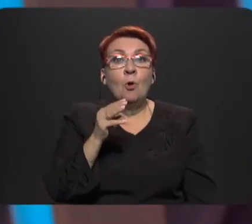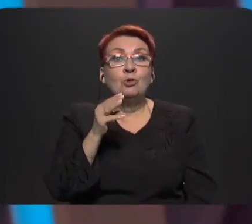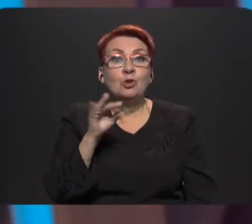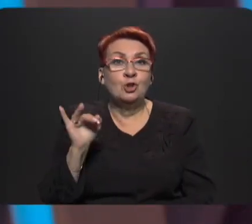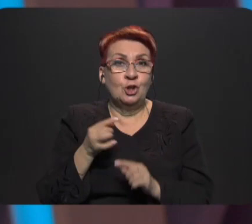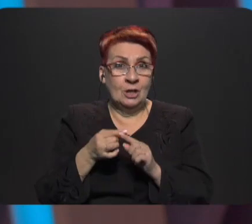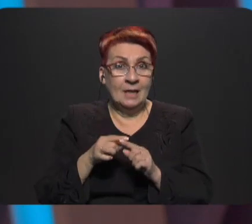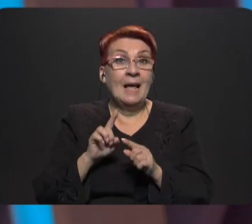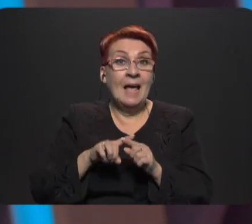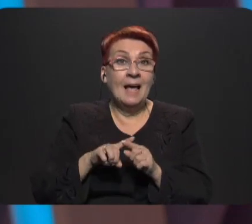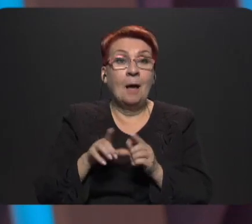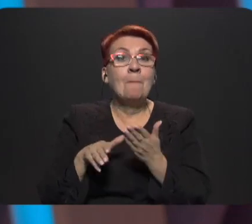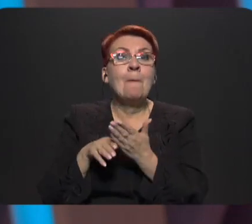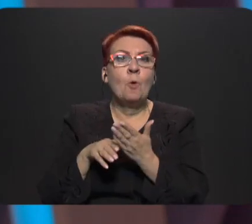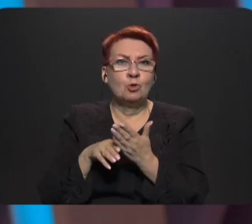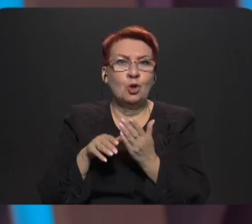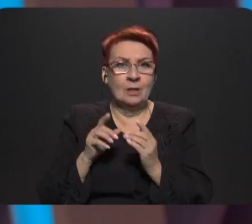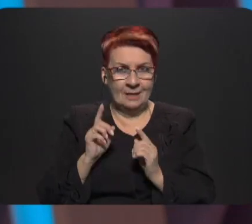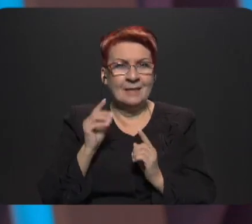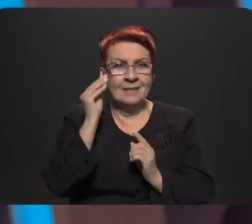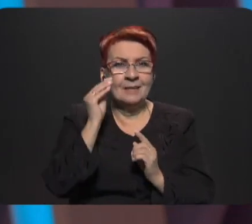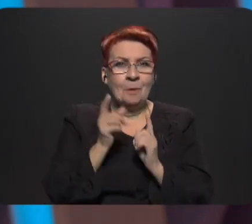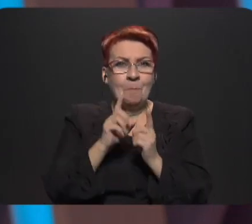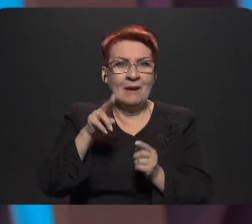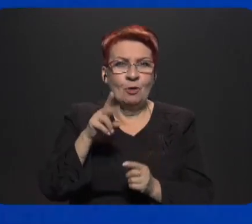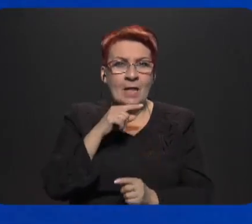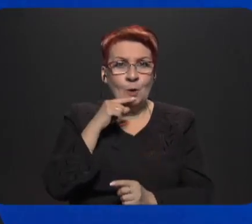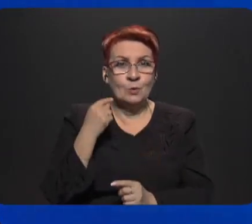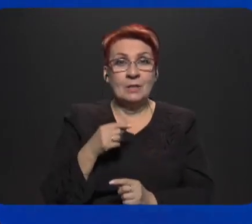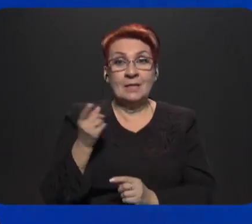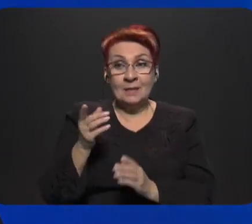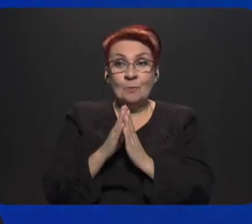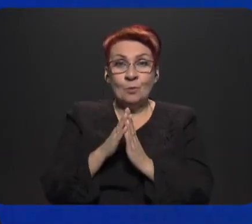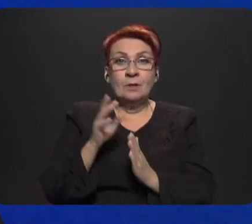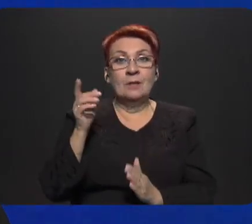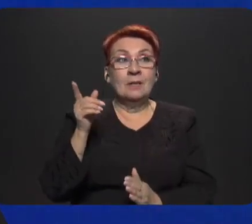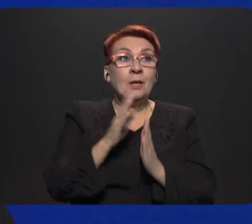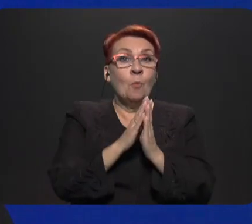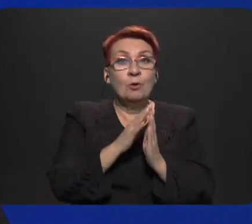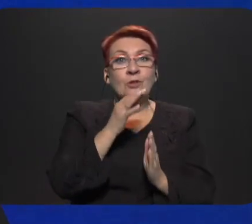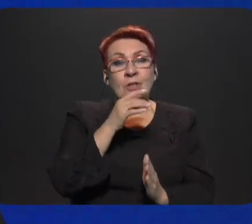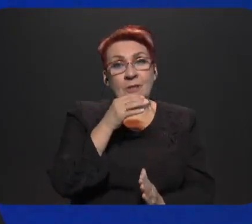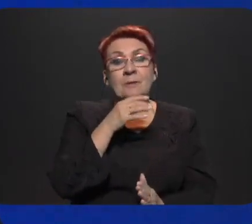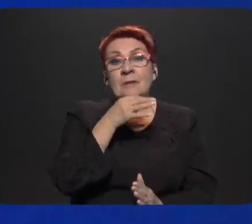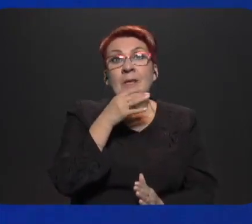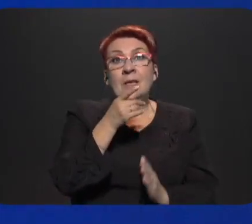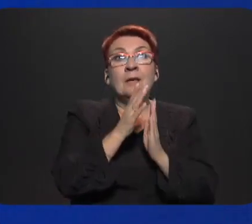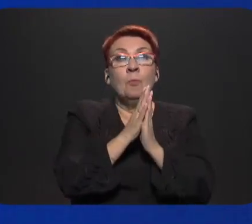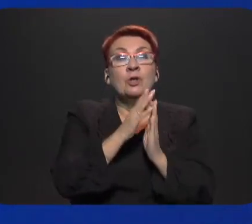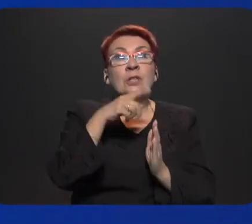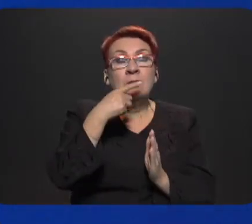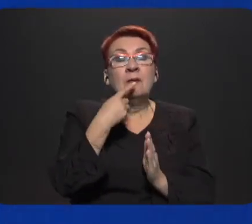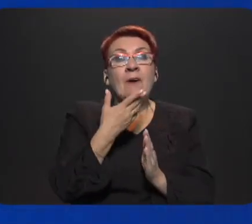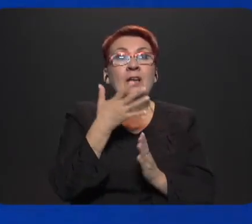тебе в этой проблеме ближе. И поэтому ты ему молишься, говорит, ну ты же знаешь, как это плохо, помоги мне. А на самом деле